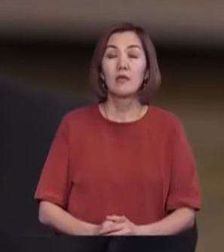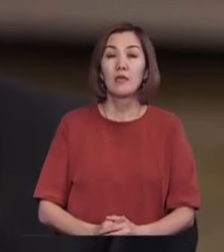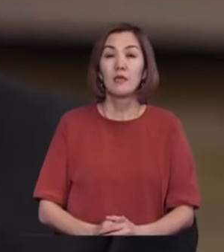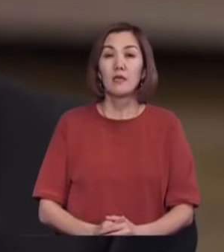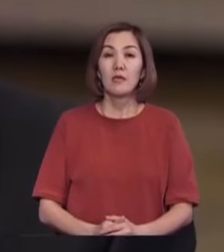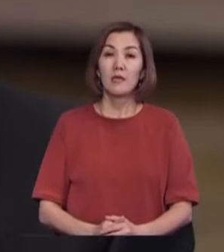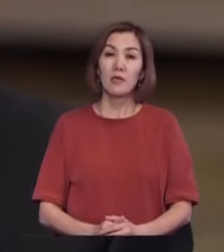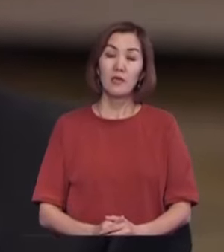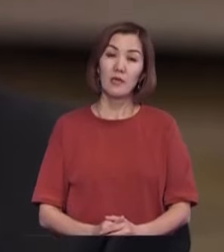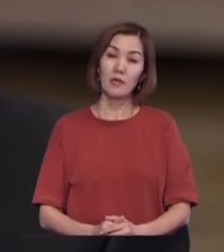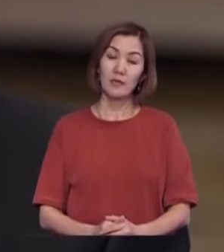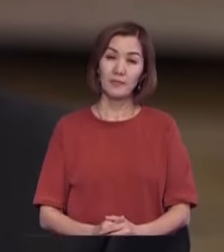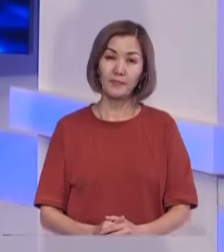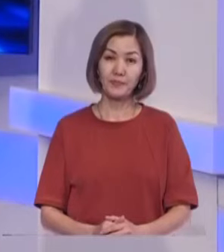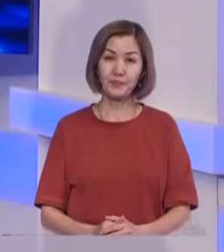телеарнасы, Талдықорған.